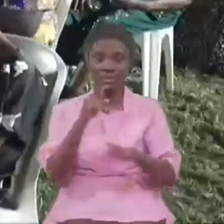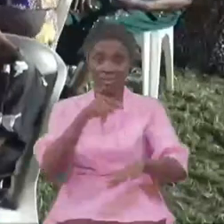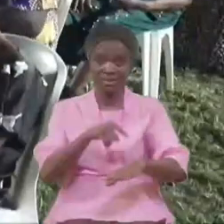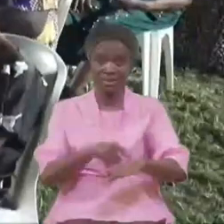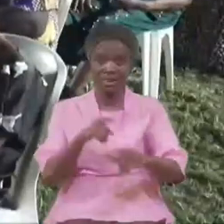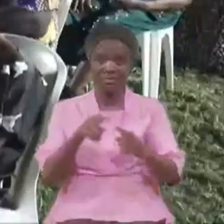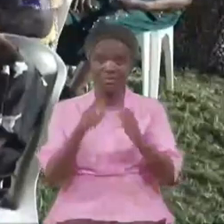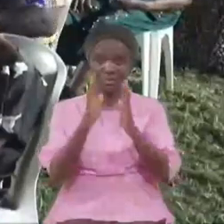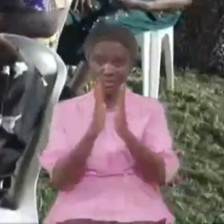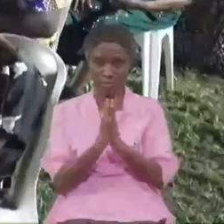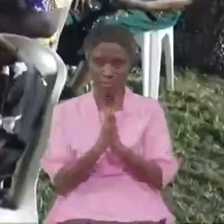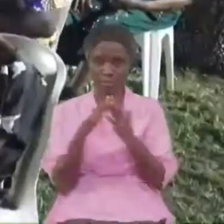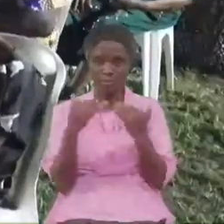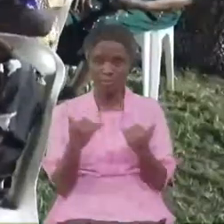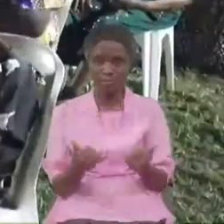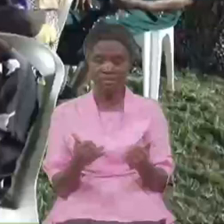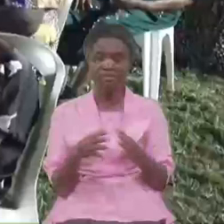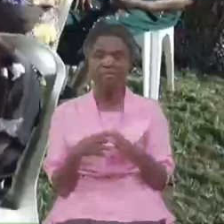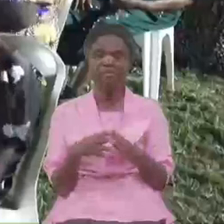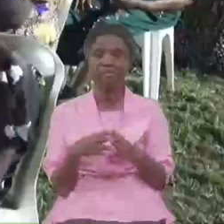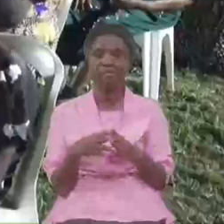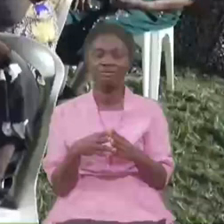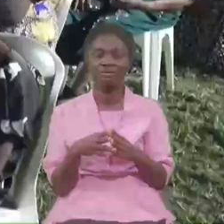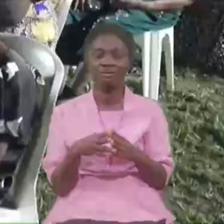Les têtes baissées et les yeux fermés.